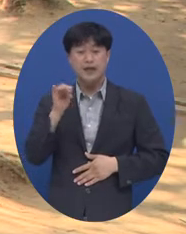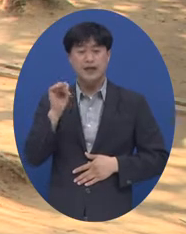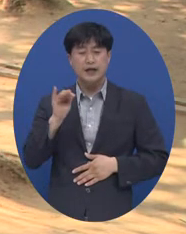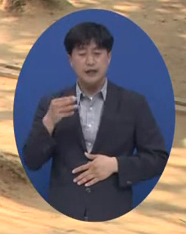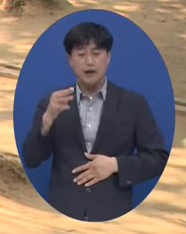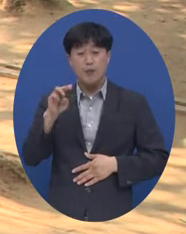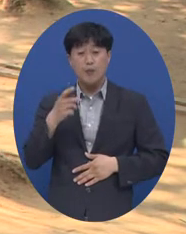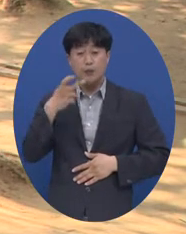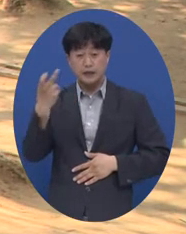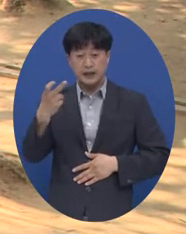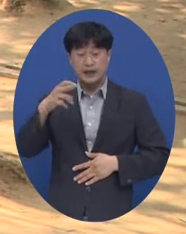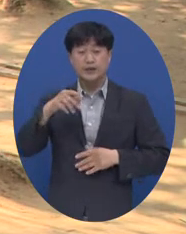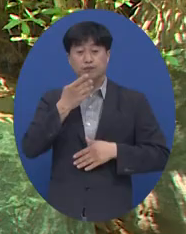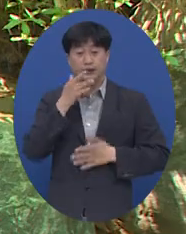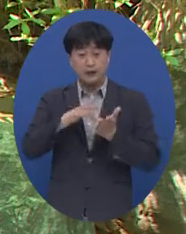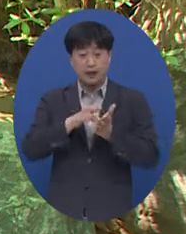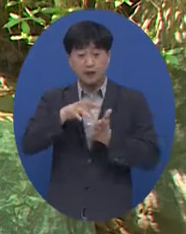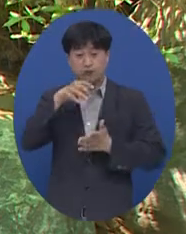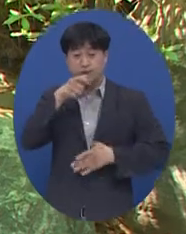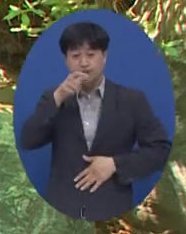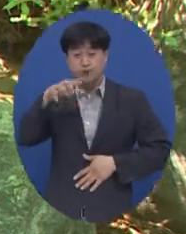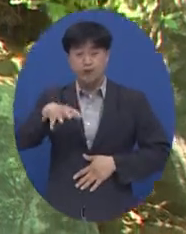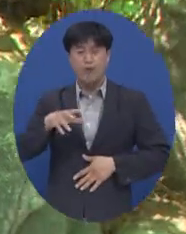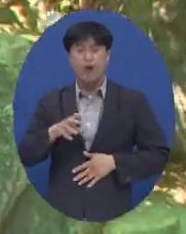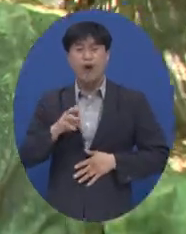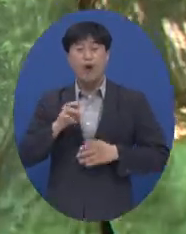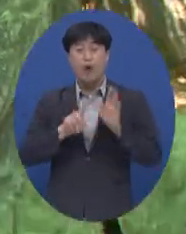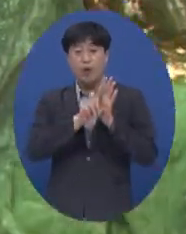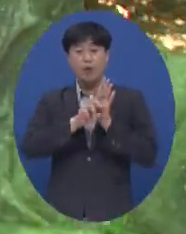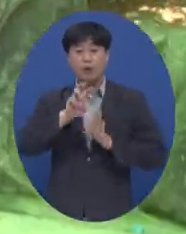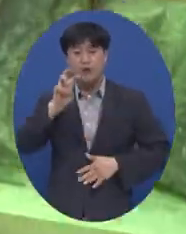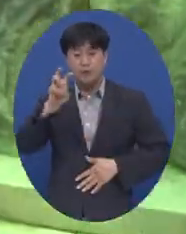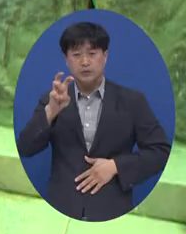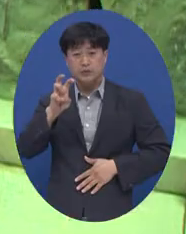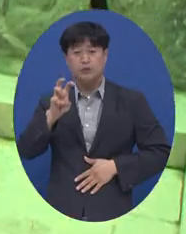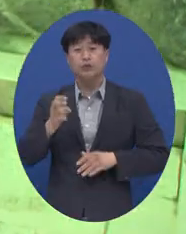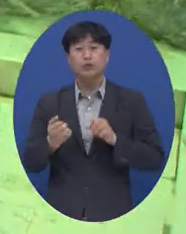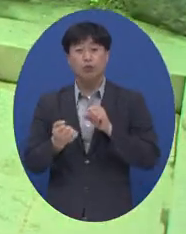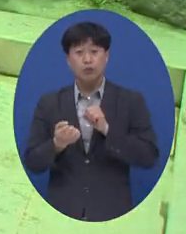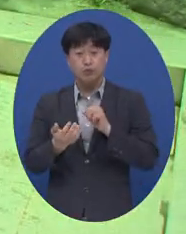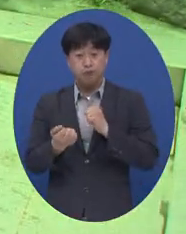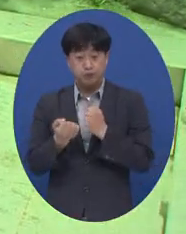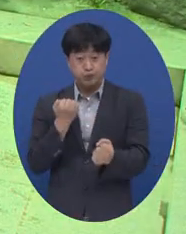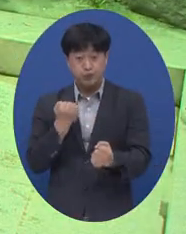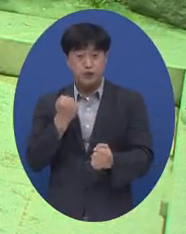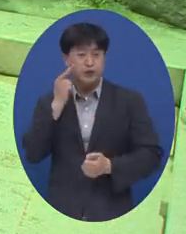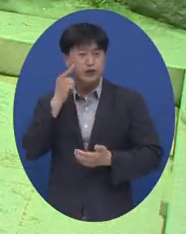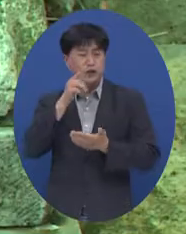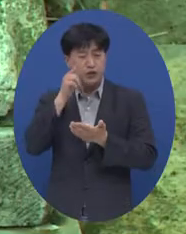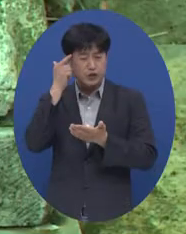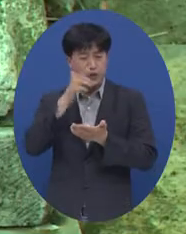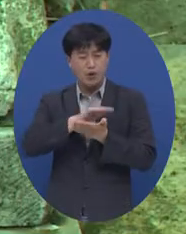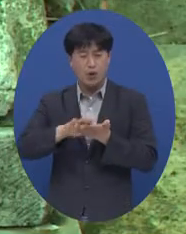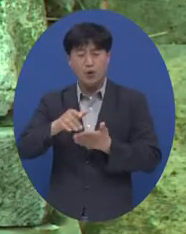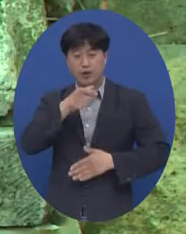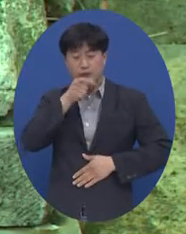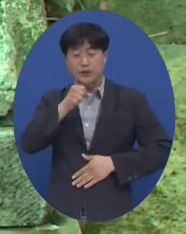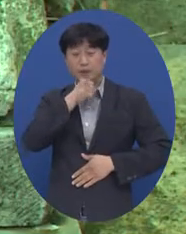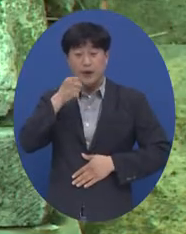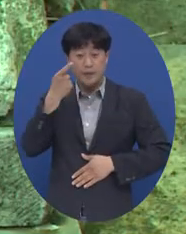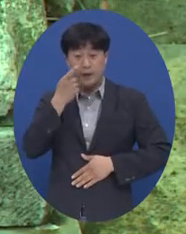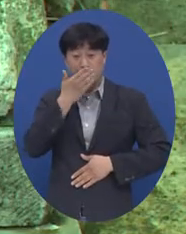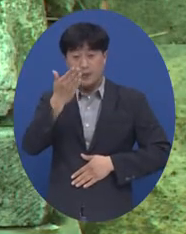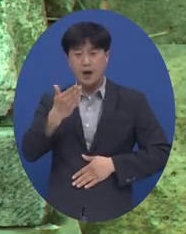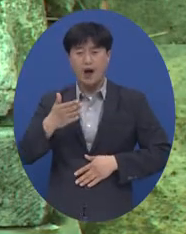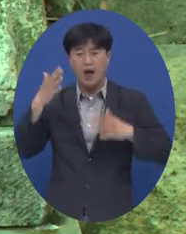오산의 필봉산 어귀에 자리한 약수터입니다. 30도를 웃도는 날씨에도 차가운 약수물을 맛볼 수 있어 인기입니다.